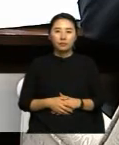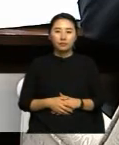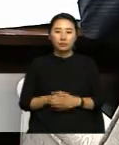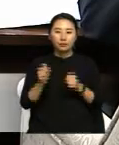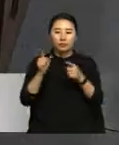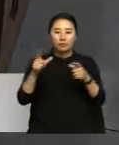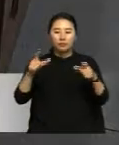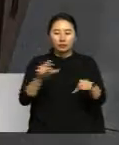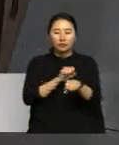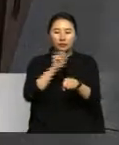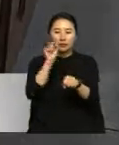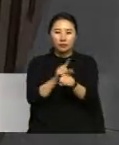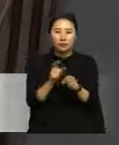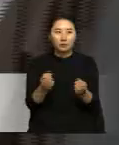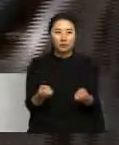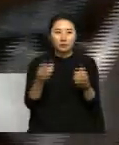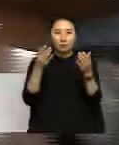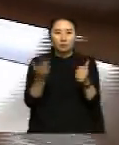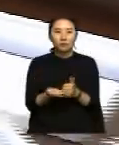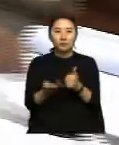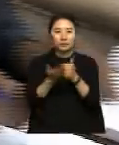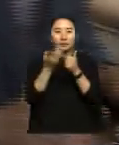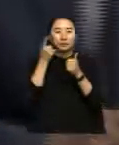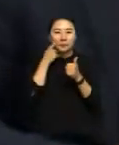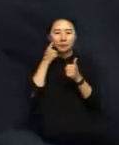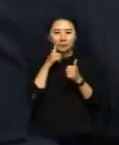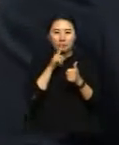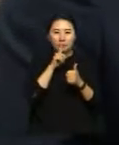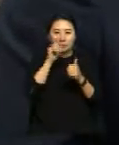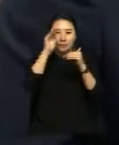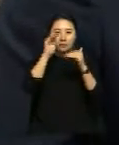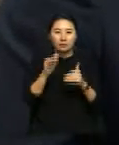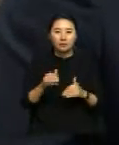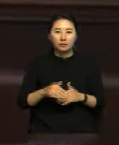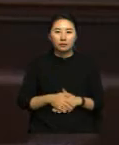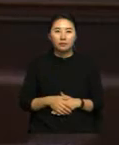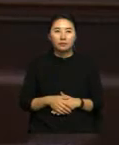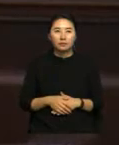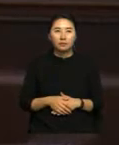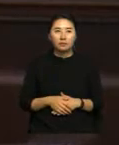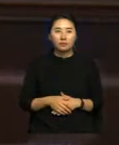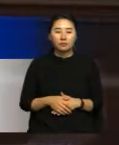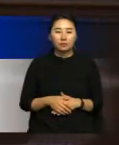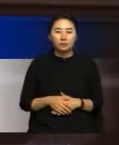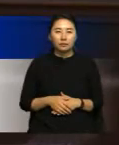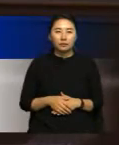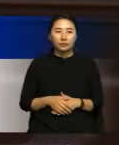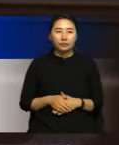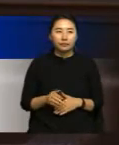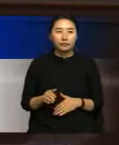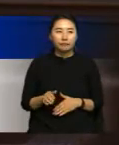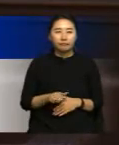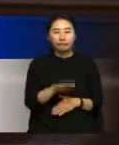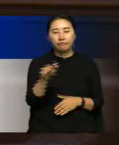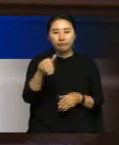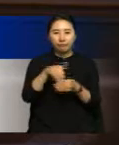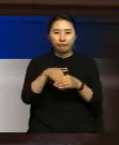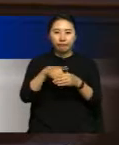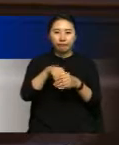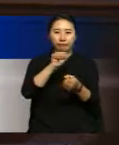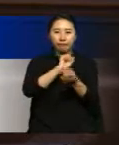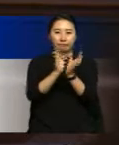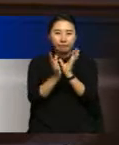계기로 지역 특성을 살린 축제로 육성해 나가야 한다는 내용입니다. 우리가 심는 한 그루의 나무와